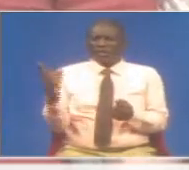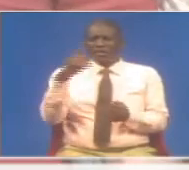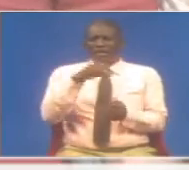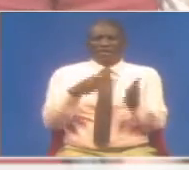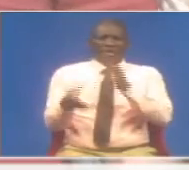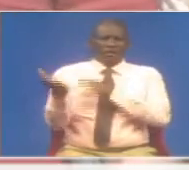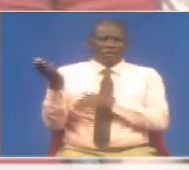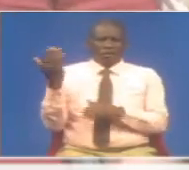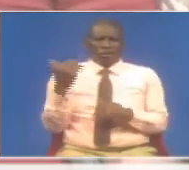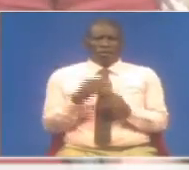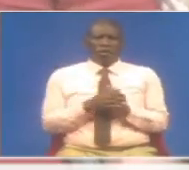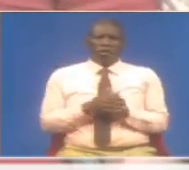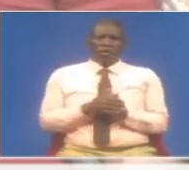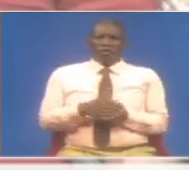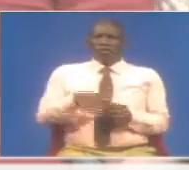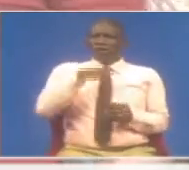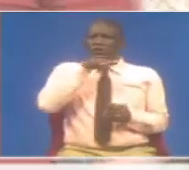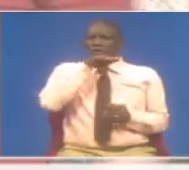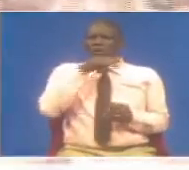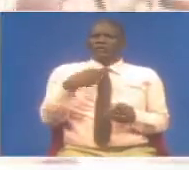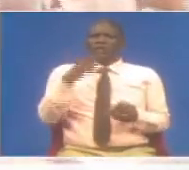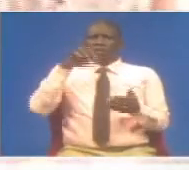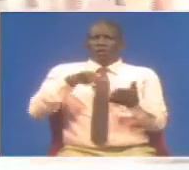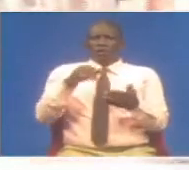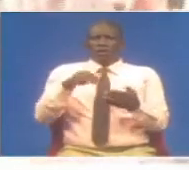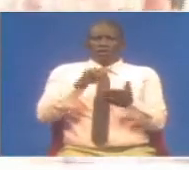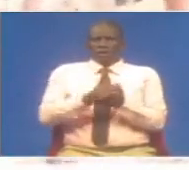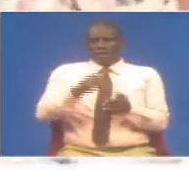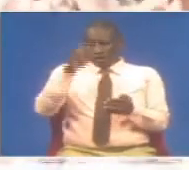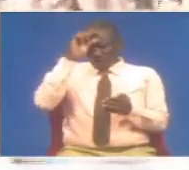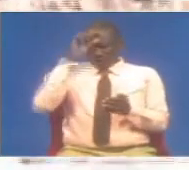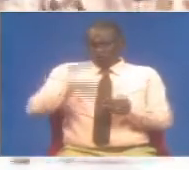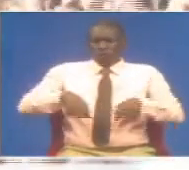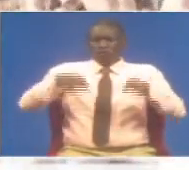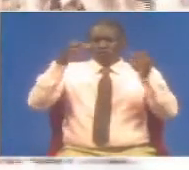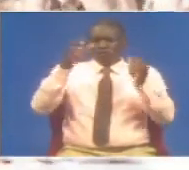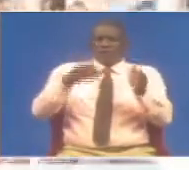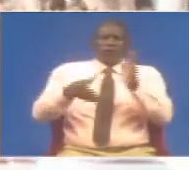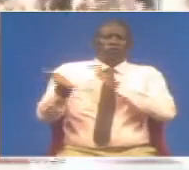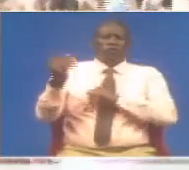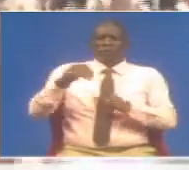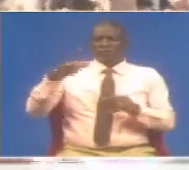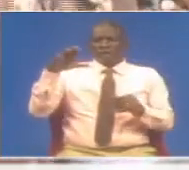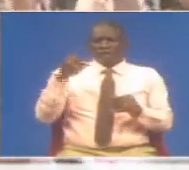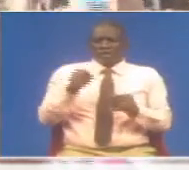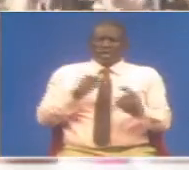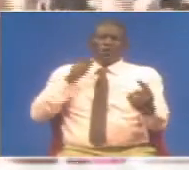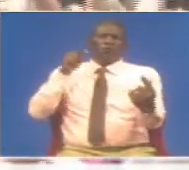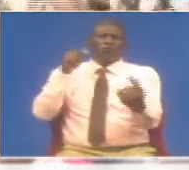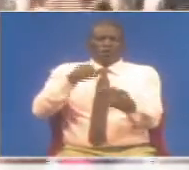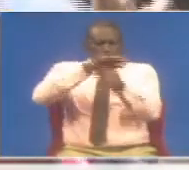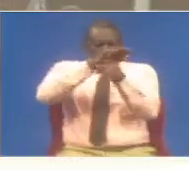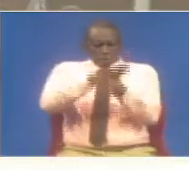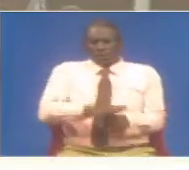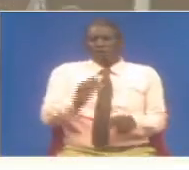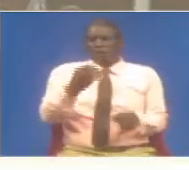zilizopita. Raila anasema maafisa wa serikali iliyoondoka wanalengwa kisiasa na utawala wa